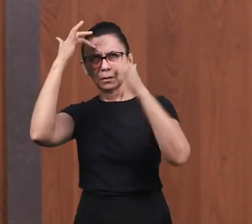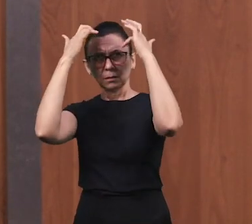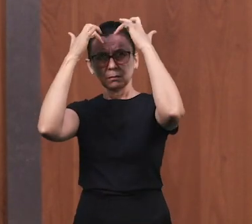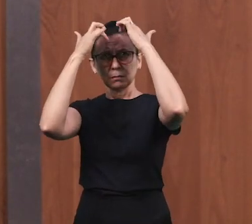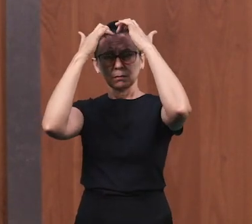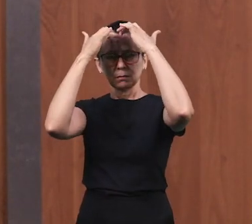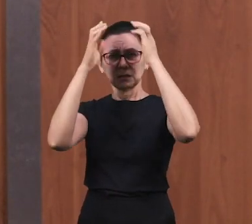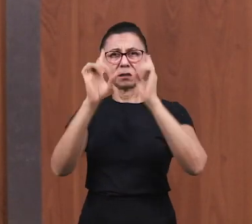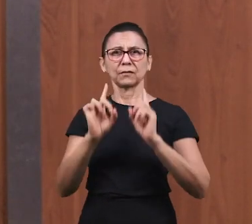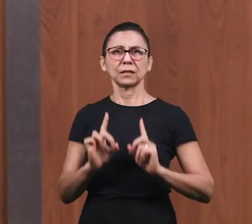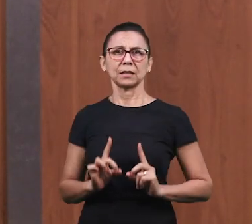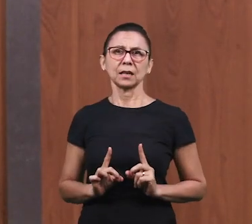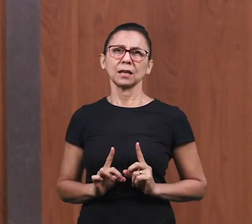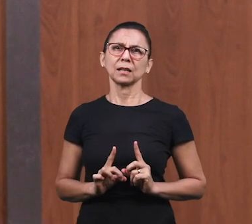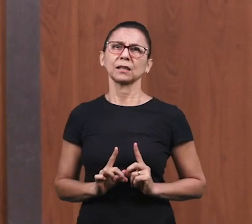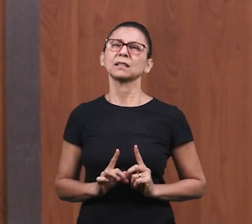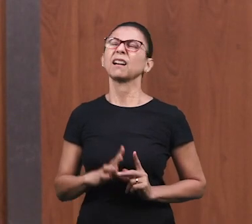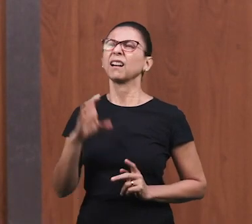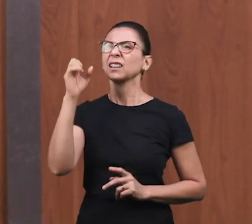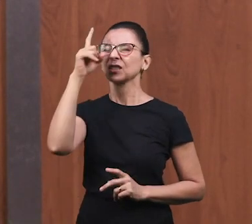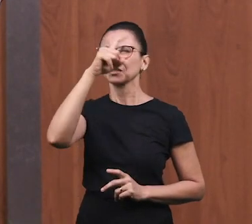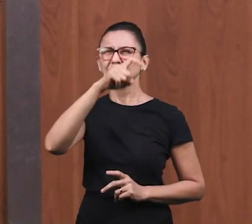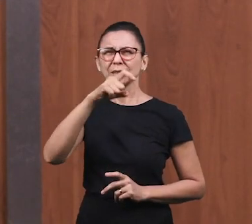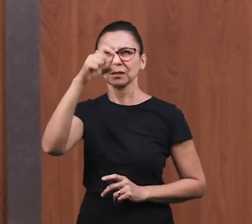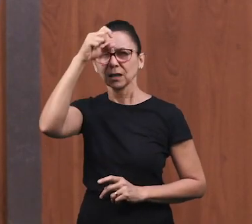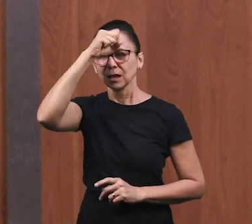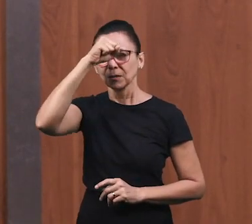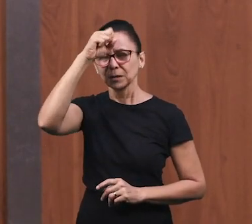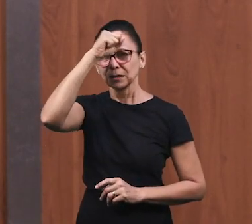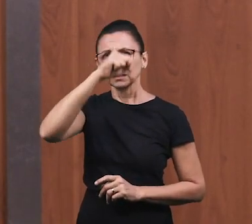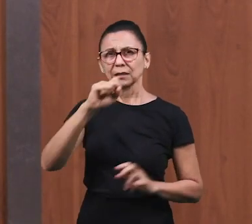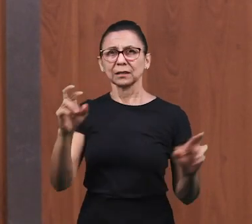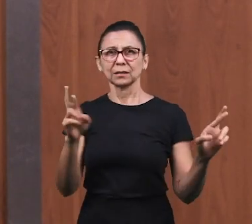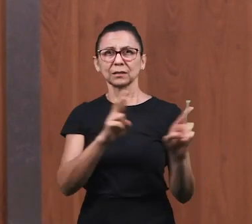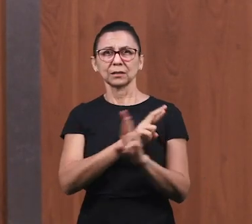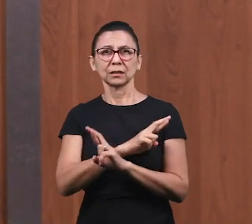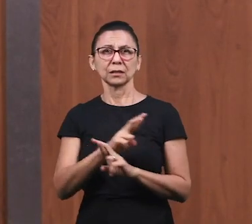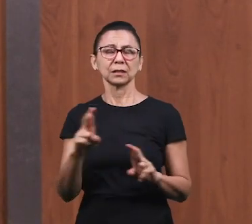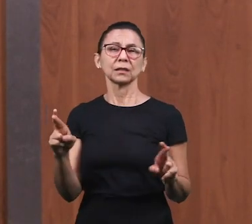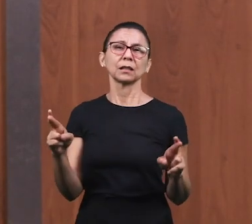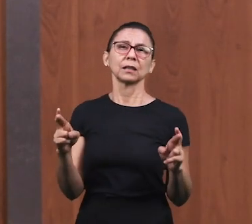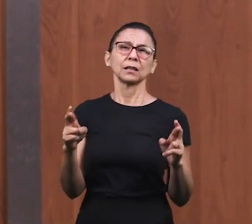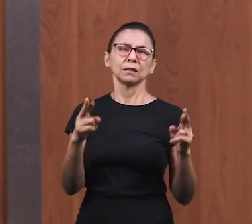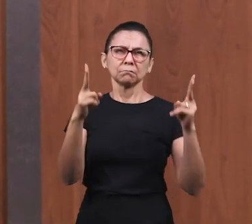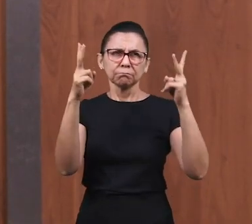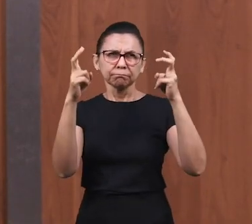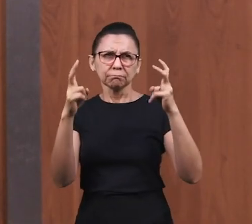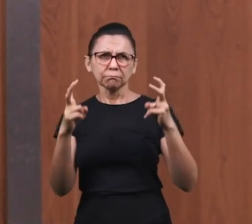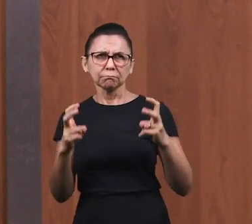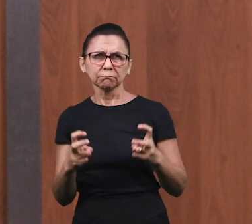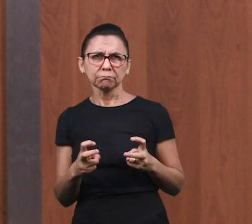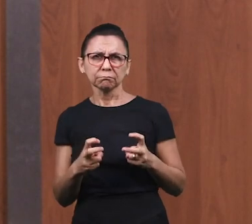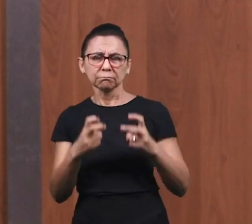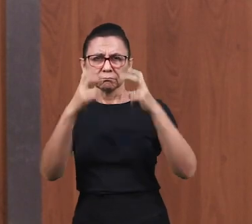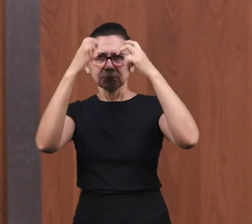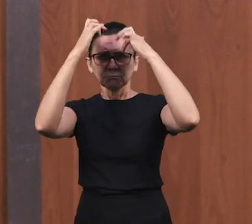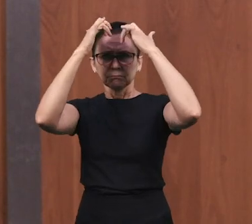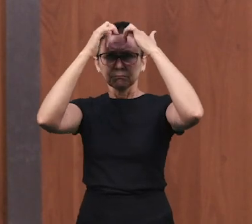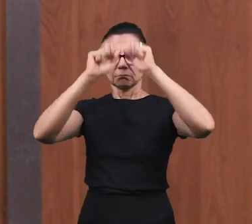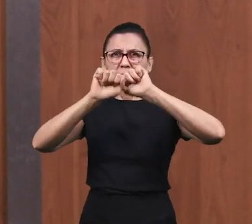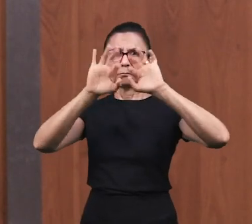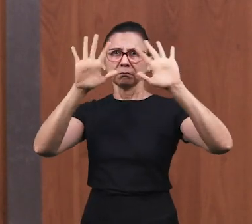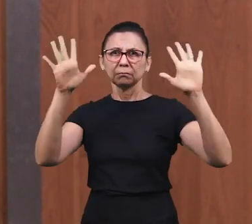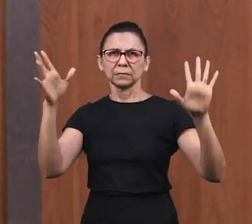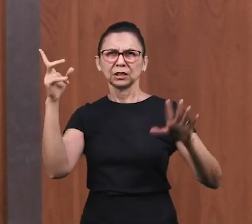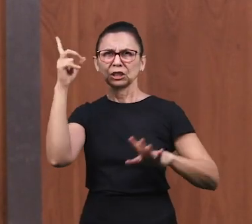intellectuelle présentent des difficultés d'apprentissage liées à l'abstraction, de la